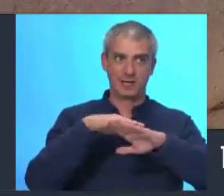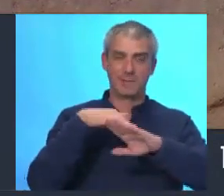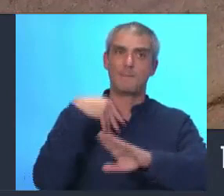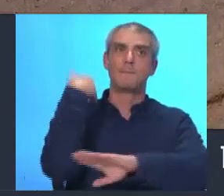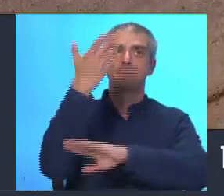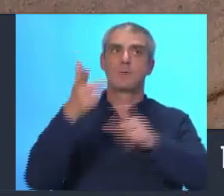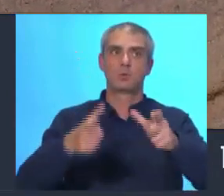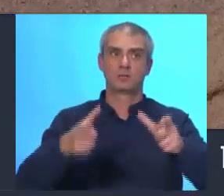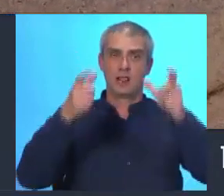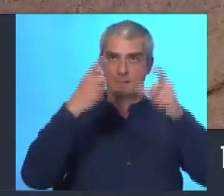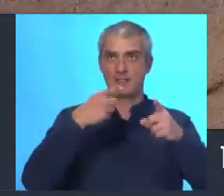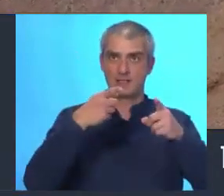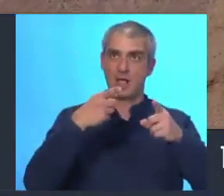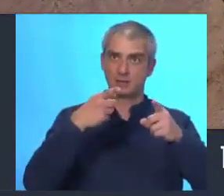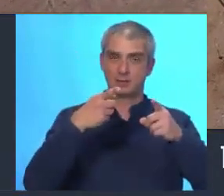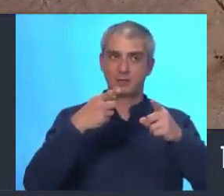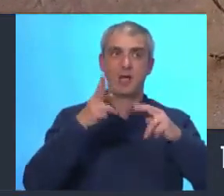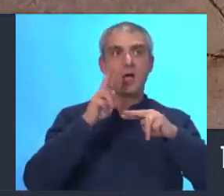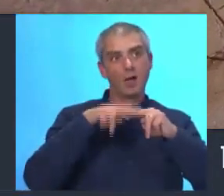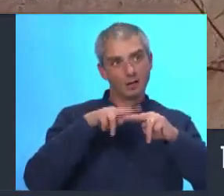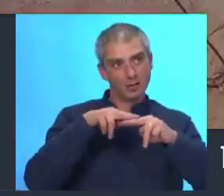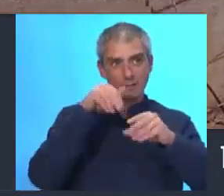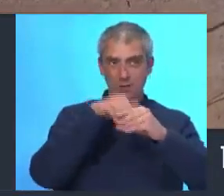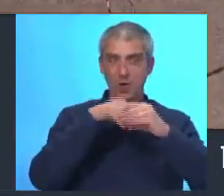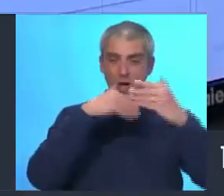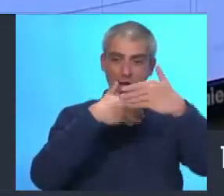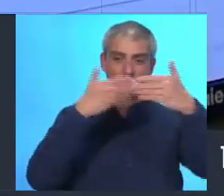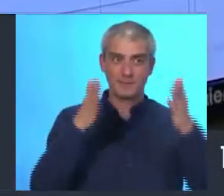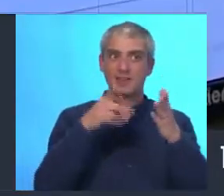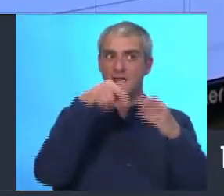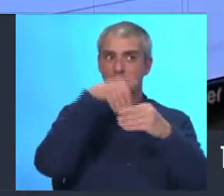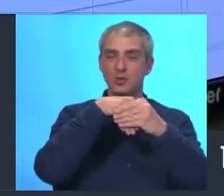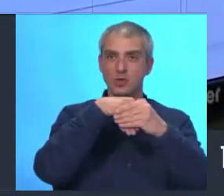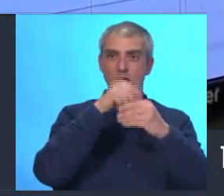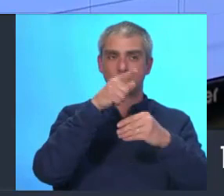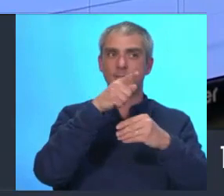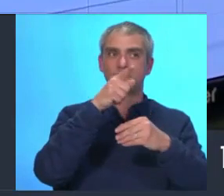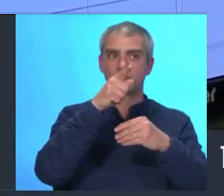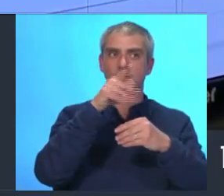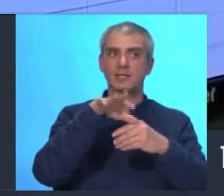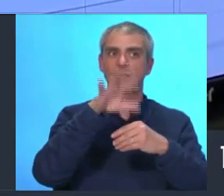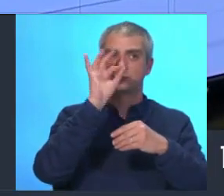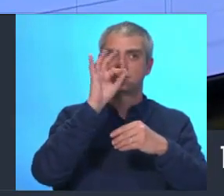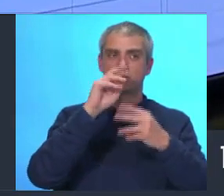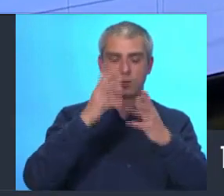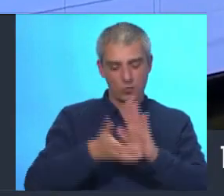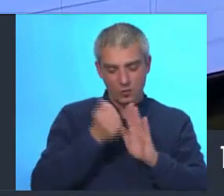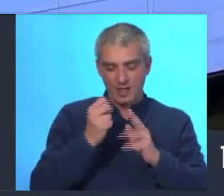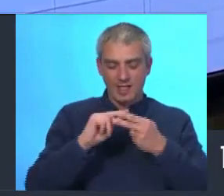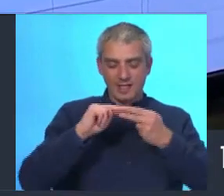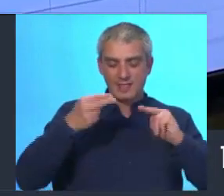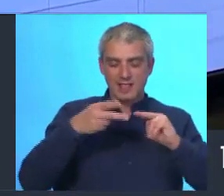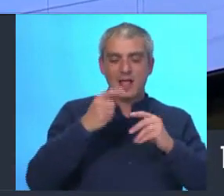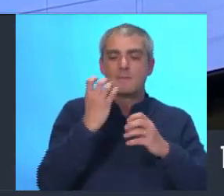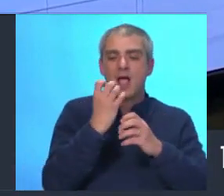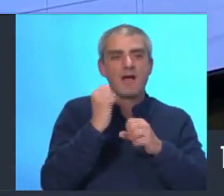מחוץ למבנה. לאחר מכן, בתוך ההביטט, בתוך המבנה המדמה, הם ימצאו DNA מתוך האבנים כדי